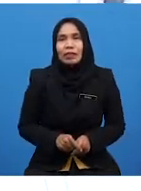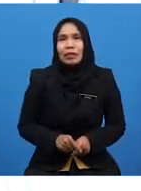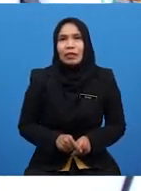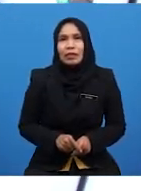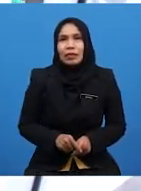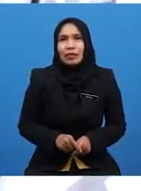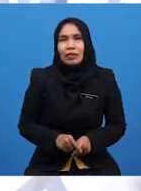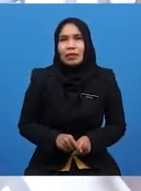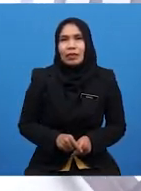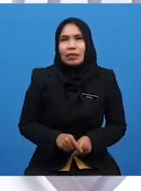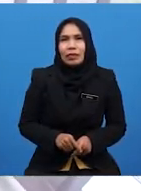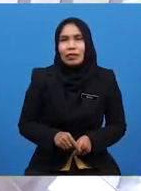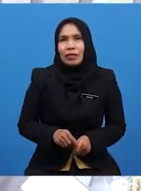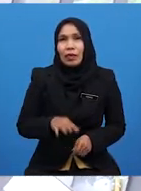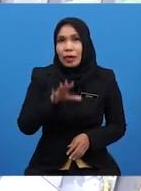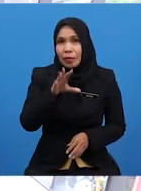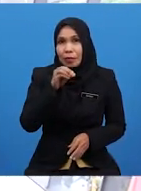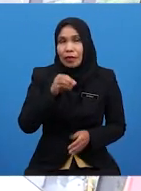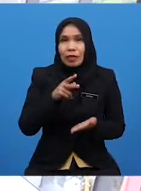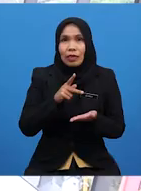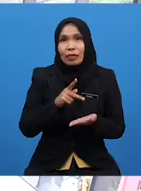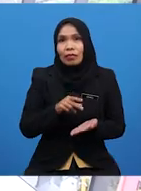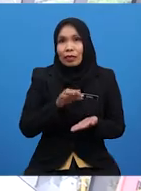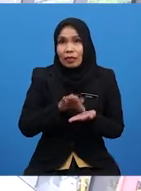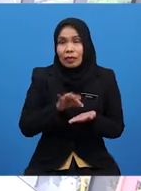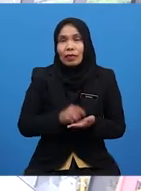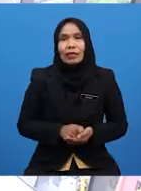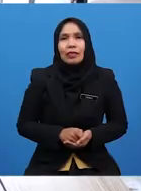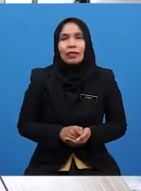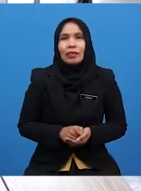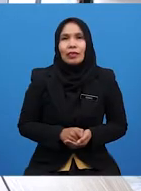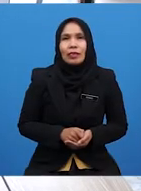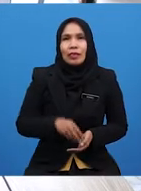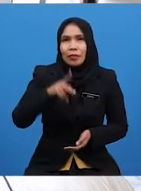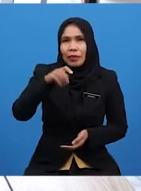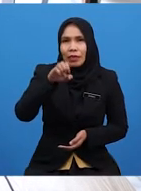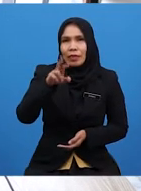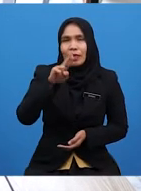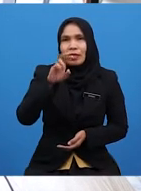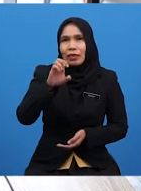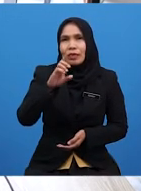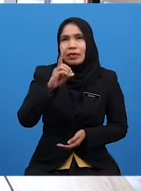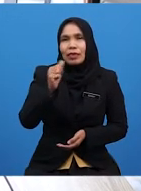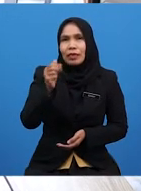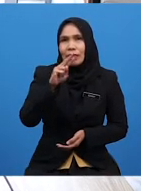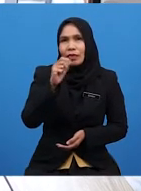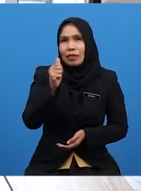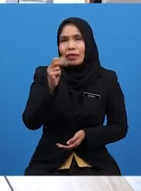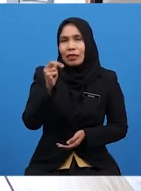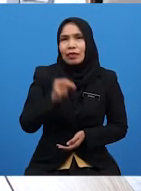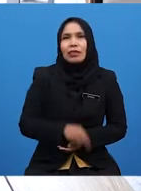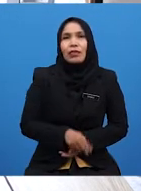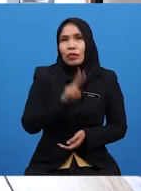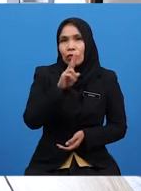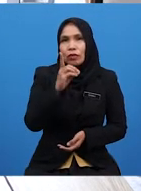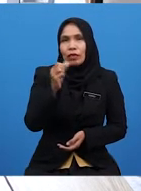pintu gelangsar pada ruang ini yang terus ke arah Bakauheni malahan susun atau perabot yang tidak